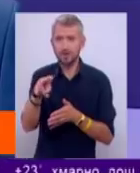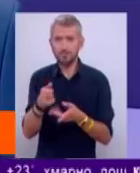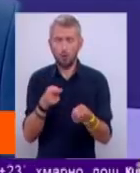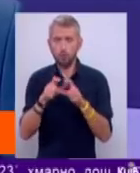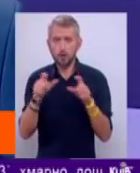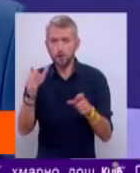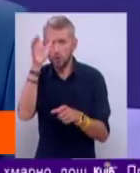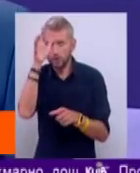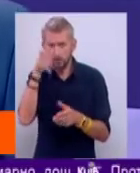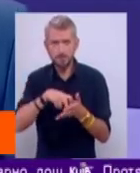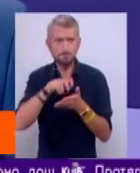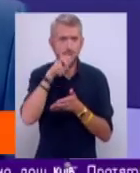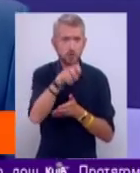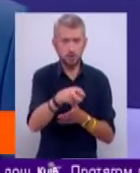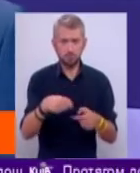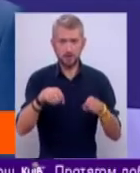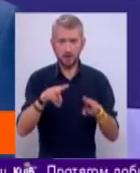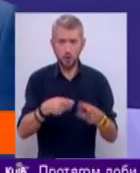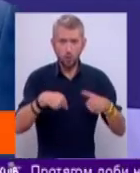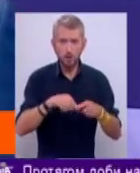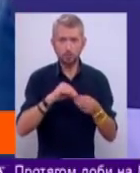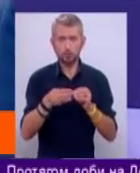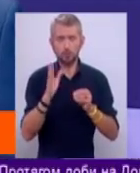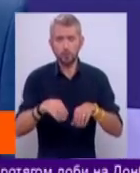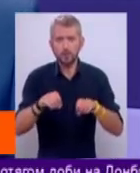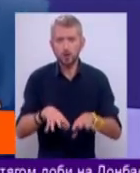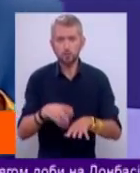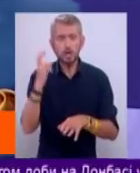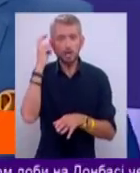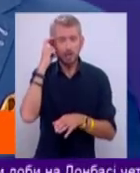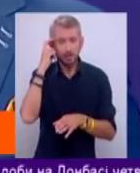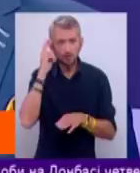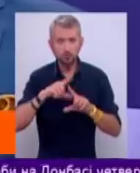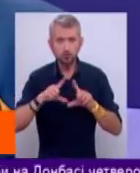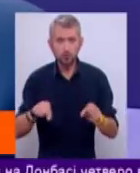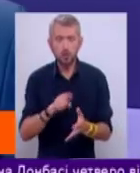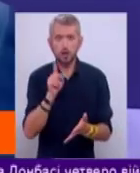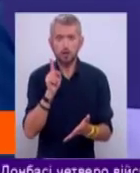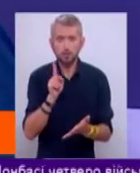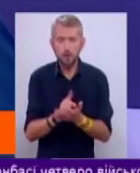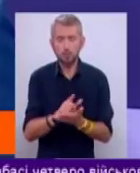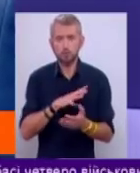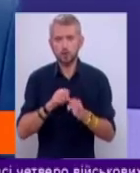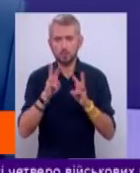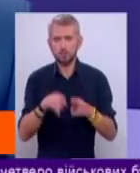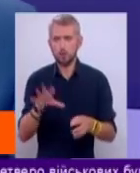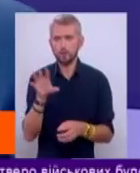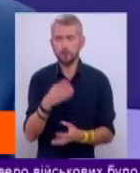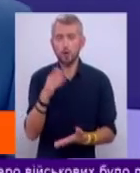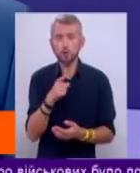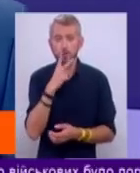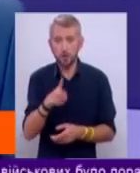освіти, пишіть в компетентні органи і цю проблему будуть вирішувати. Київські столичні школи мають відповідно бути забезпечені всім. Якщо